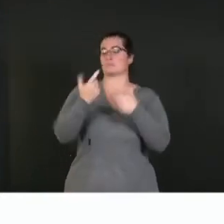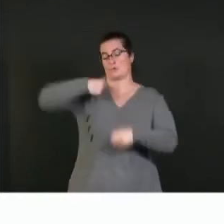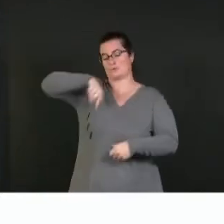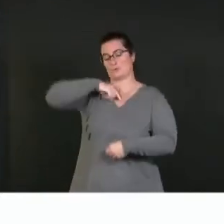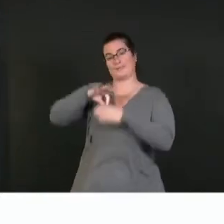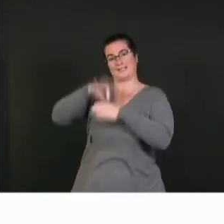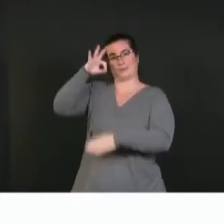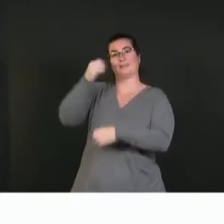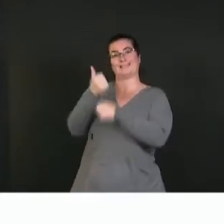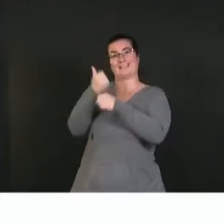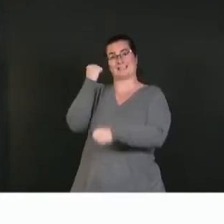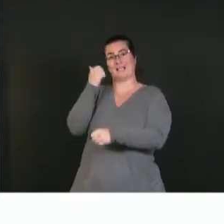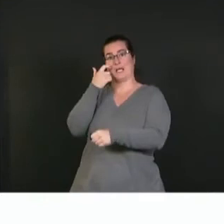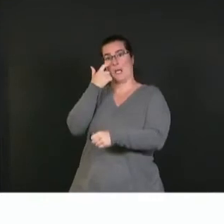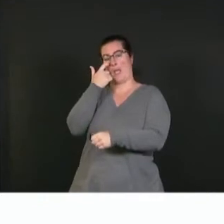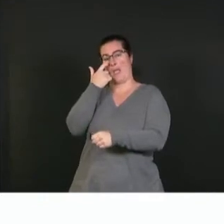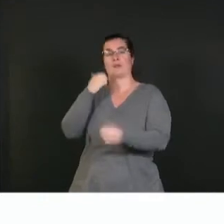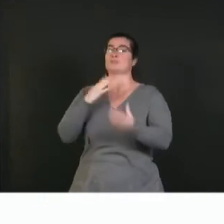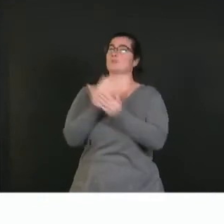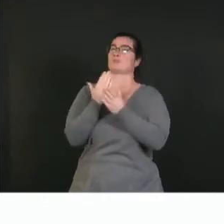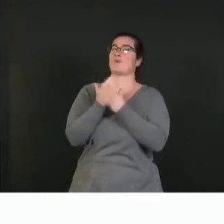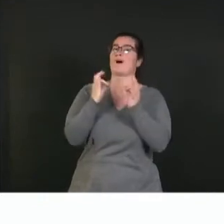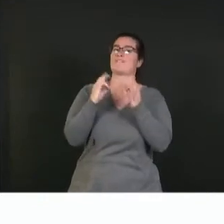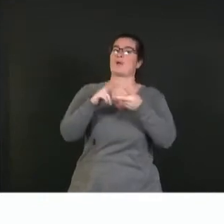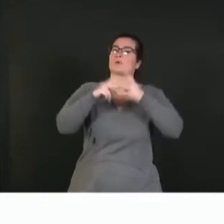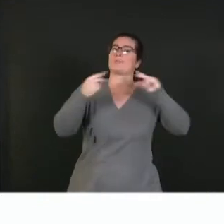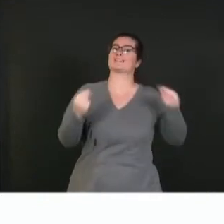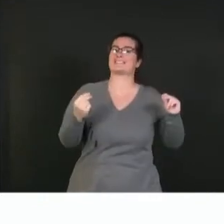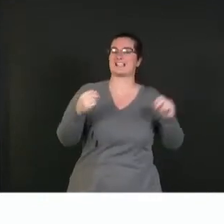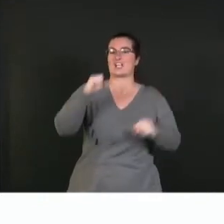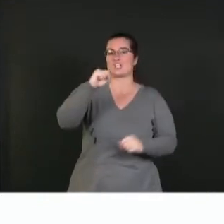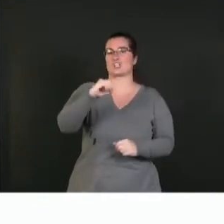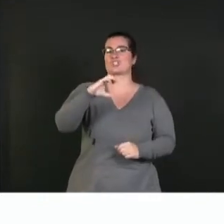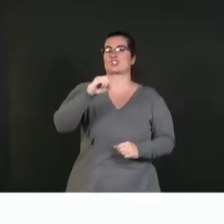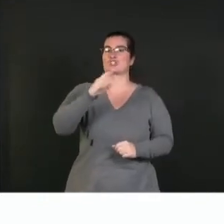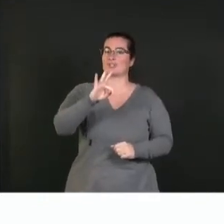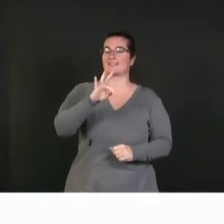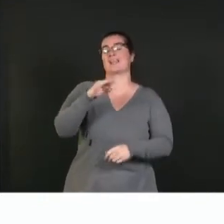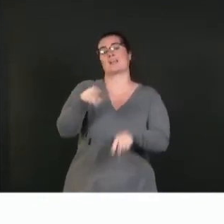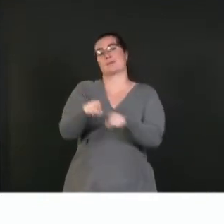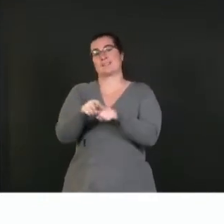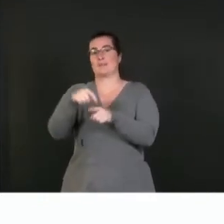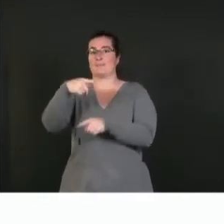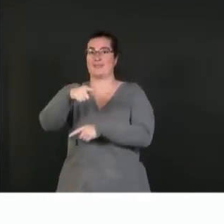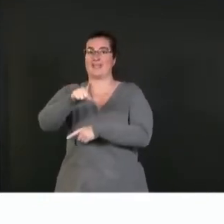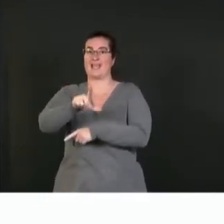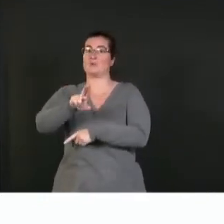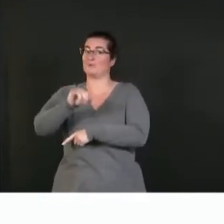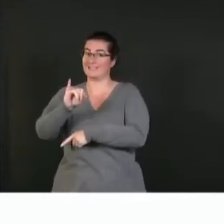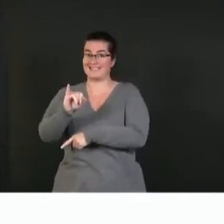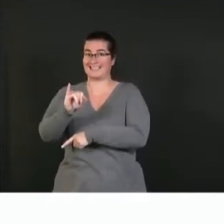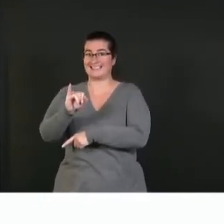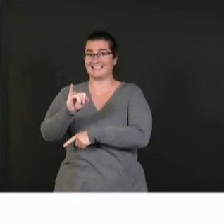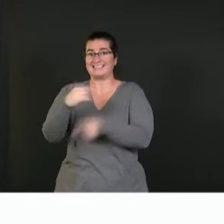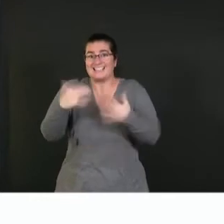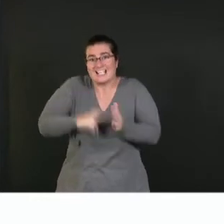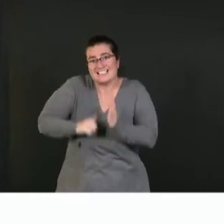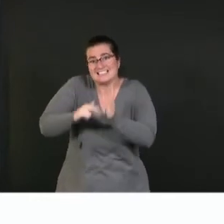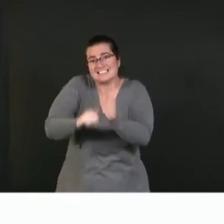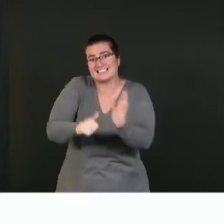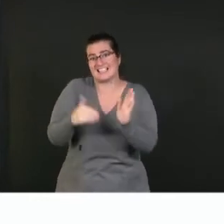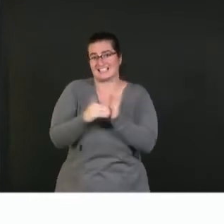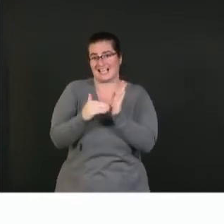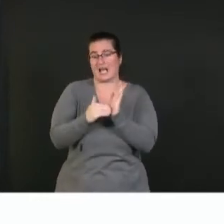nous héritons aussi de documents d'aménagement et d'urbanisme que sont les SCOT et les PLUI. Et effectivement, le PLUI était déjà